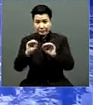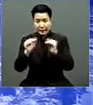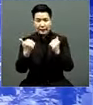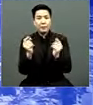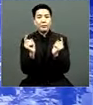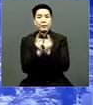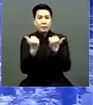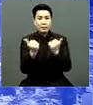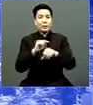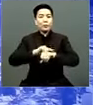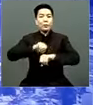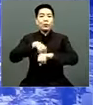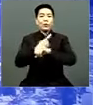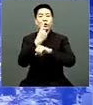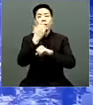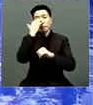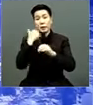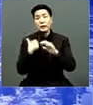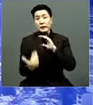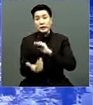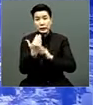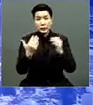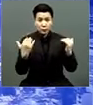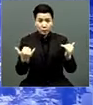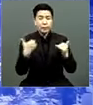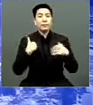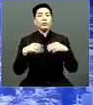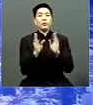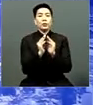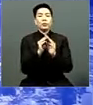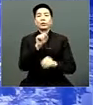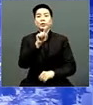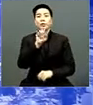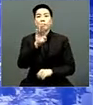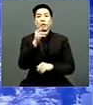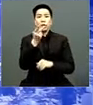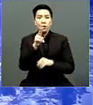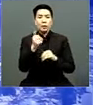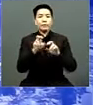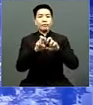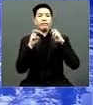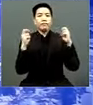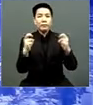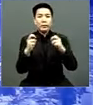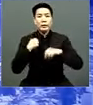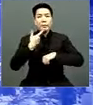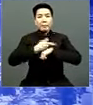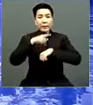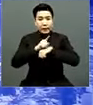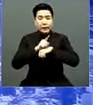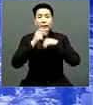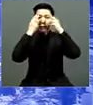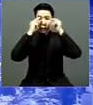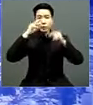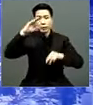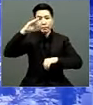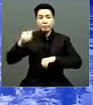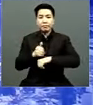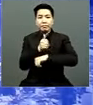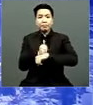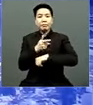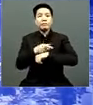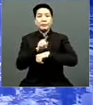ขยับเวลามา1ชั่วโมงเนื่องจากช่วงเช้าที่ผ่านมามีการประชุมสบค.นะคะซึ่งนายกรัฐมนตรีเป็นประธานดังนั้นวันนี้นอกจ